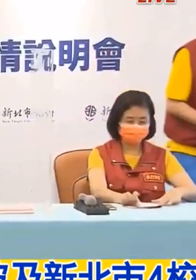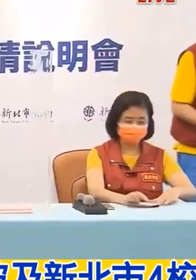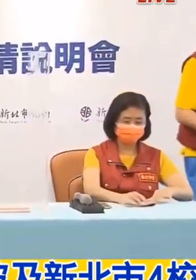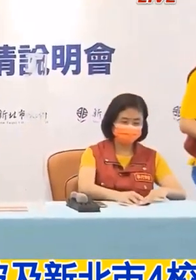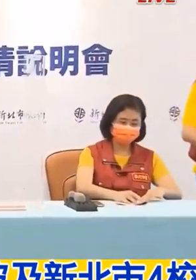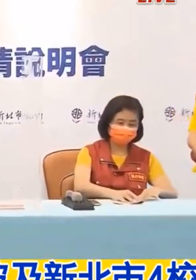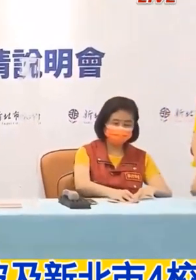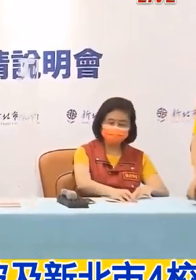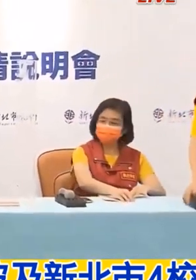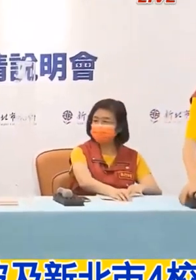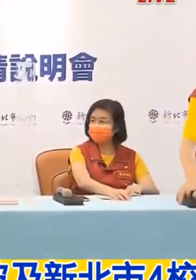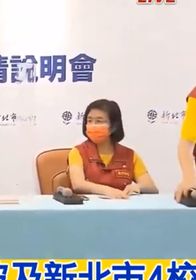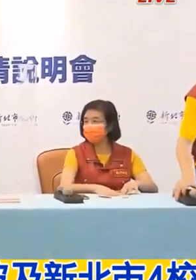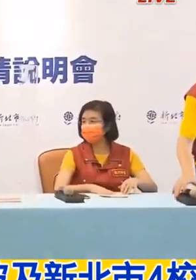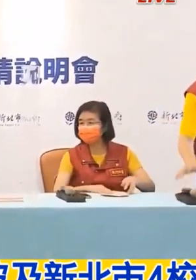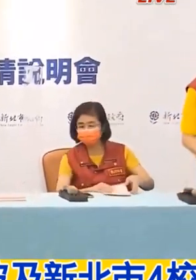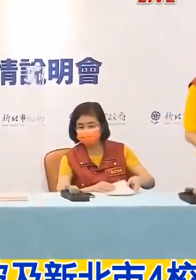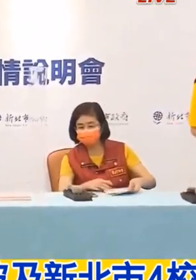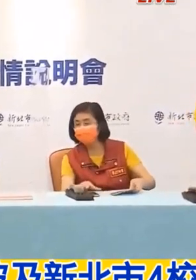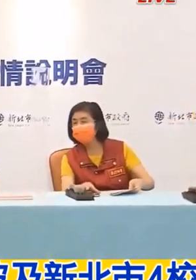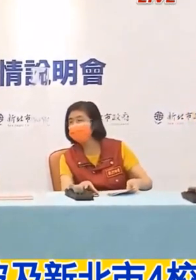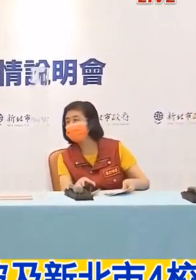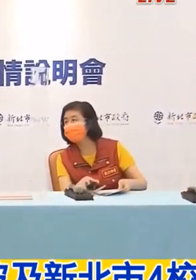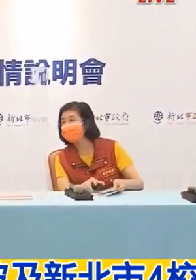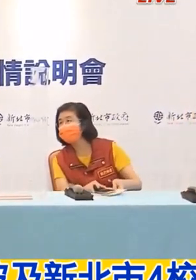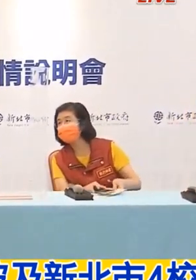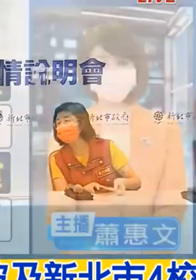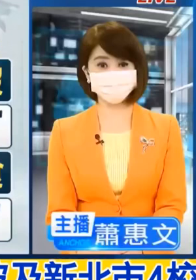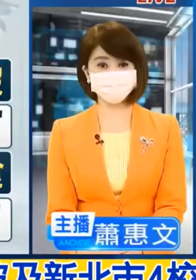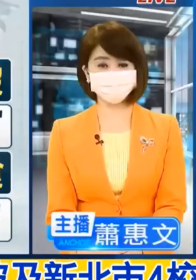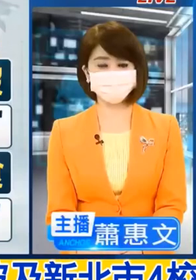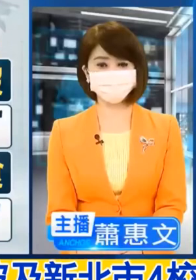讨。而针对第二剂的注射呢，如果先前是造册，一样